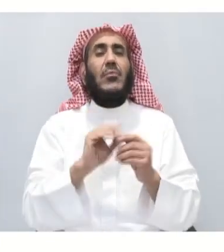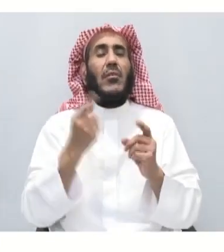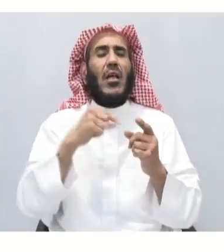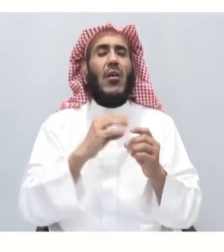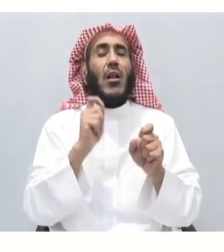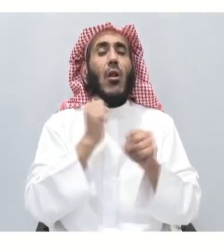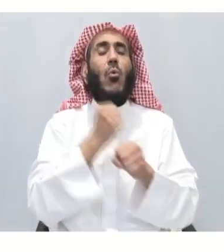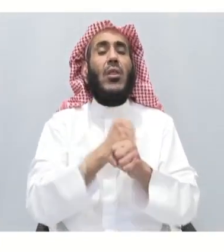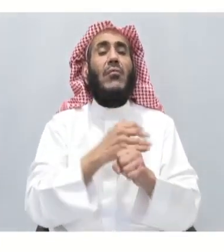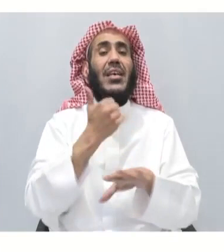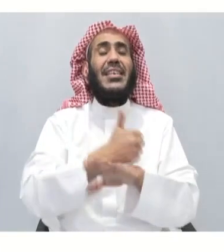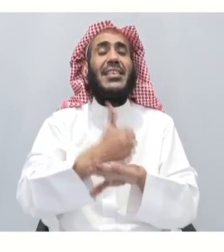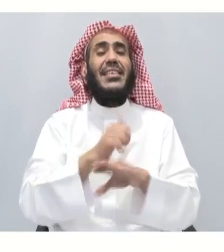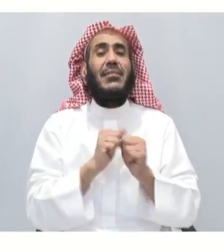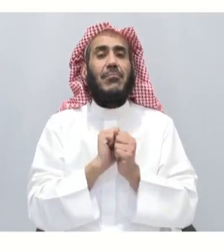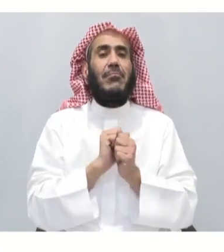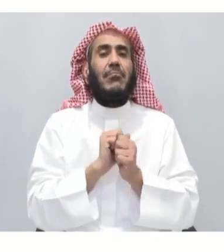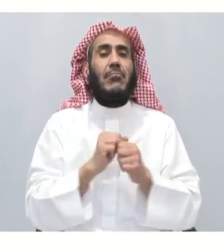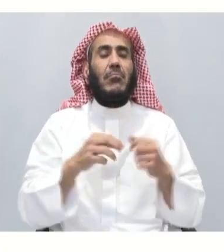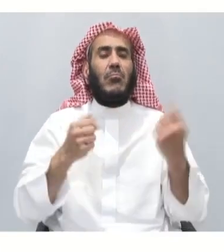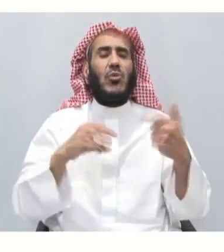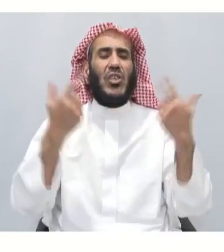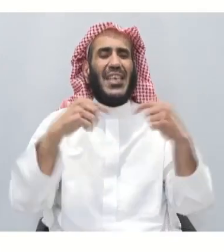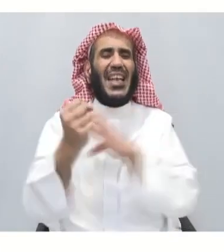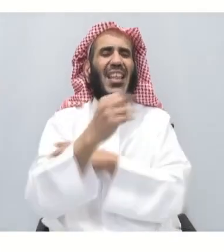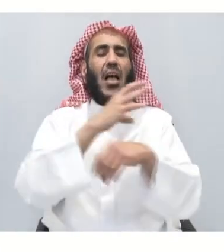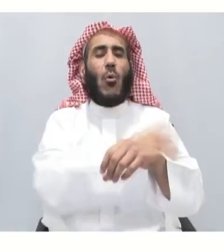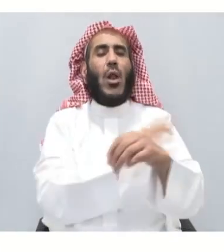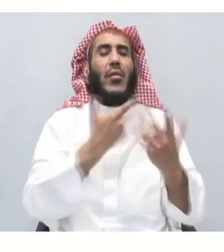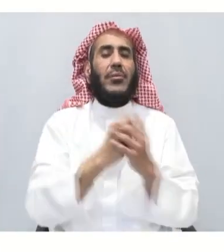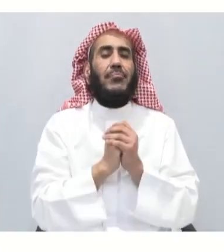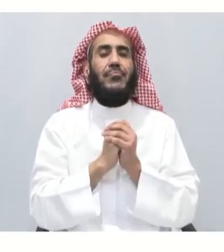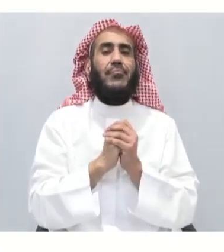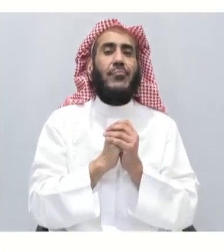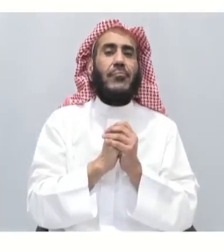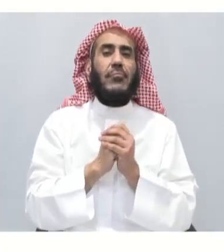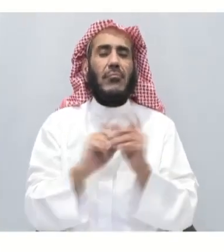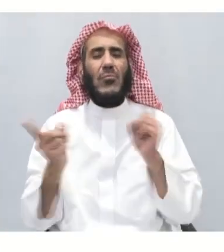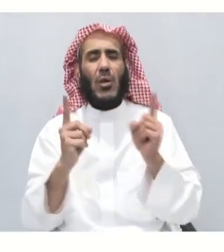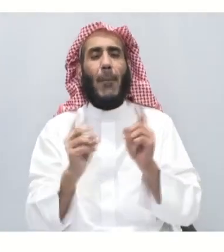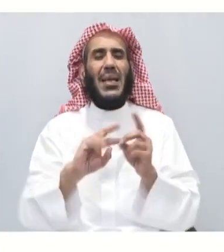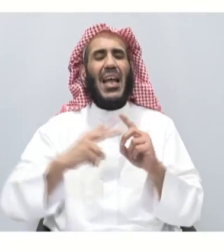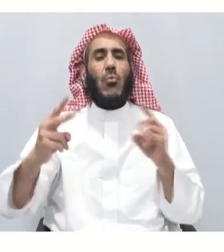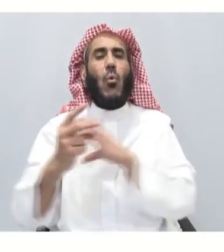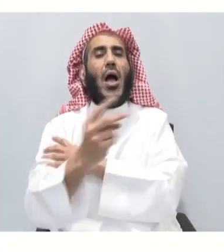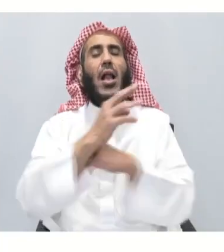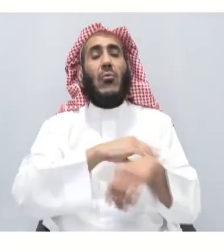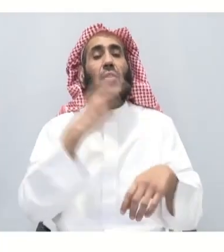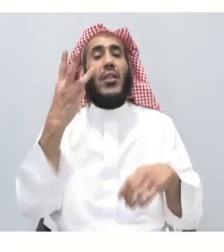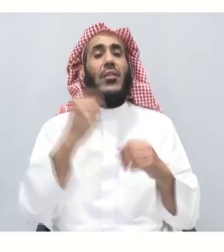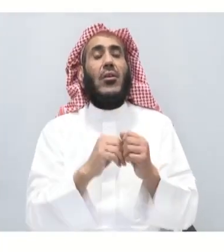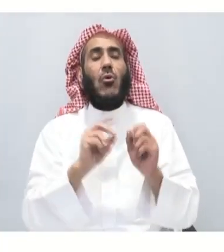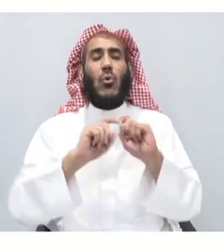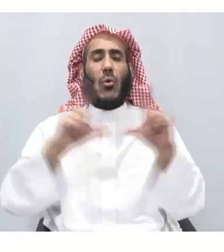الوظيف الرئيسيه للجهاز العضلي او العضلات المقارنه بين انواع العضلات الثلاث